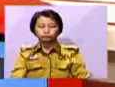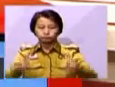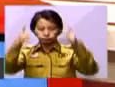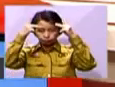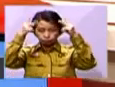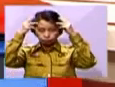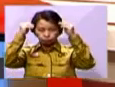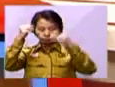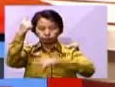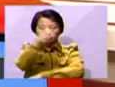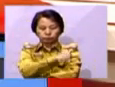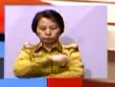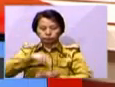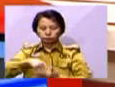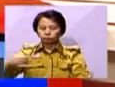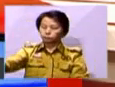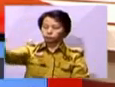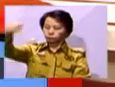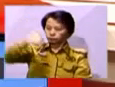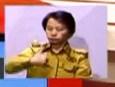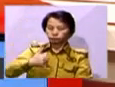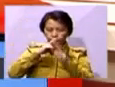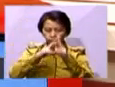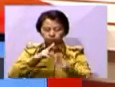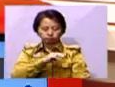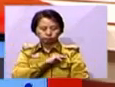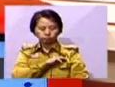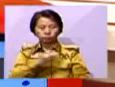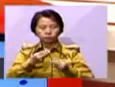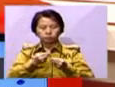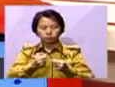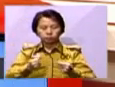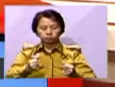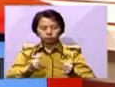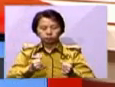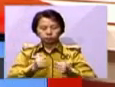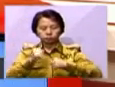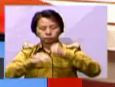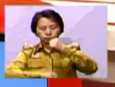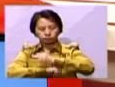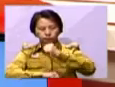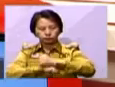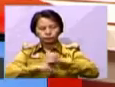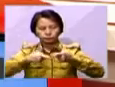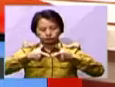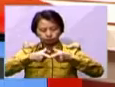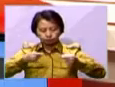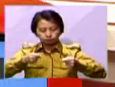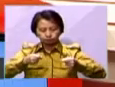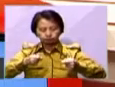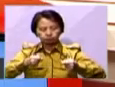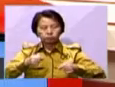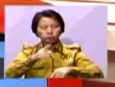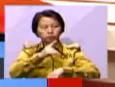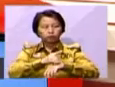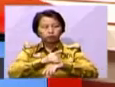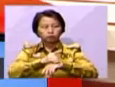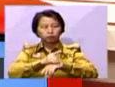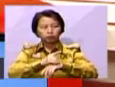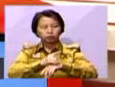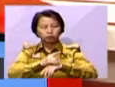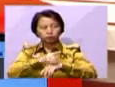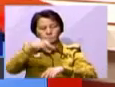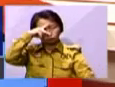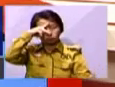Perdana Menteri juga hari ini menerima kunjungan hormat Menteri Tanah, Infrastruktur dan Pengangkutan Jepun Keiichi Ishii di Perdana